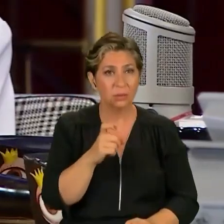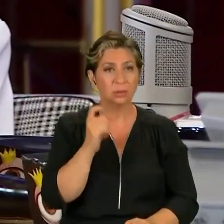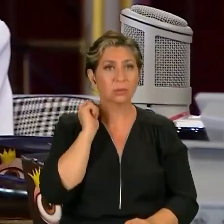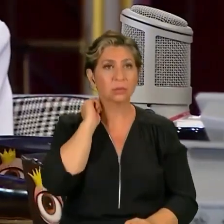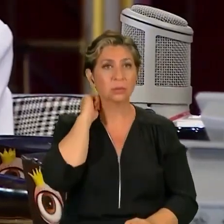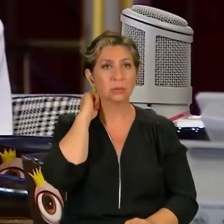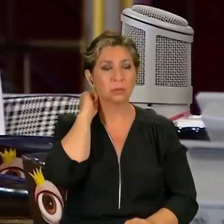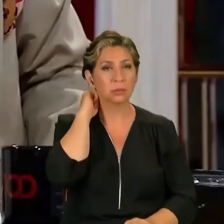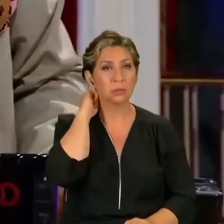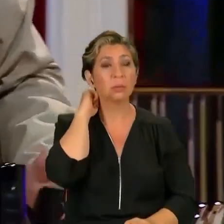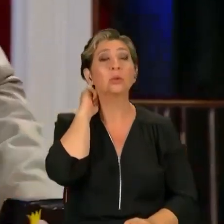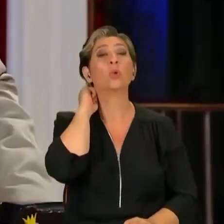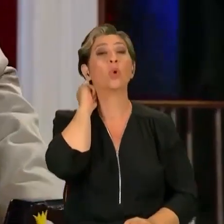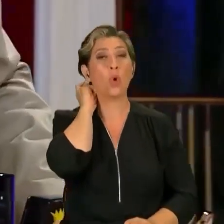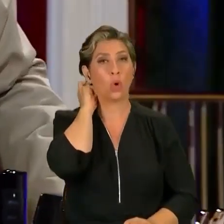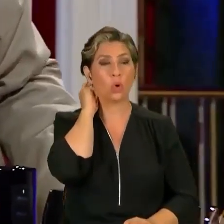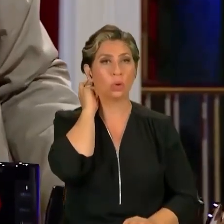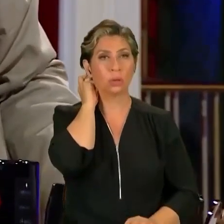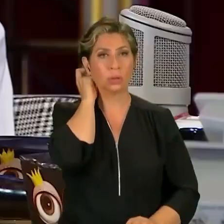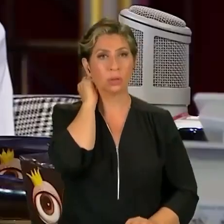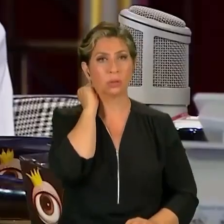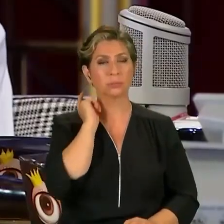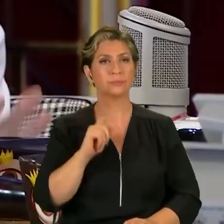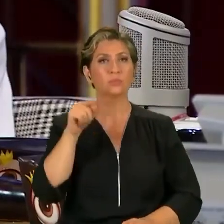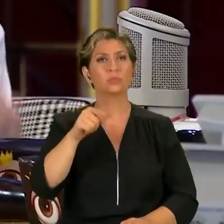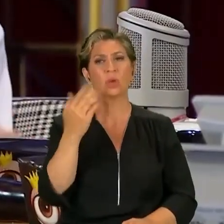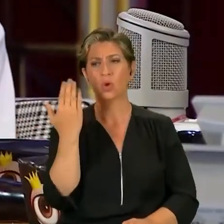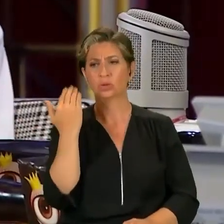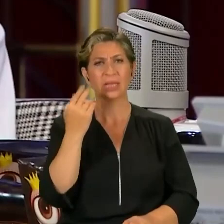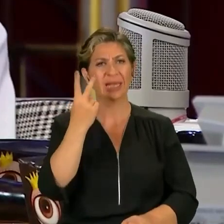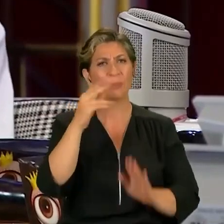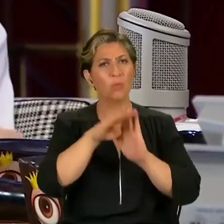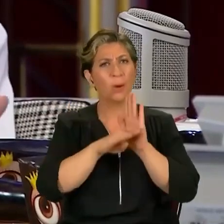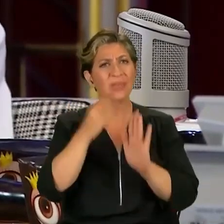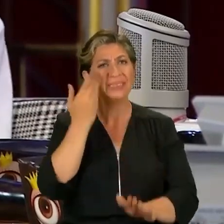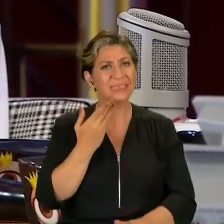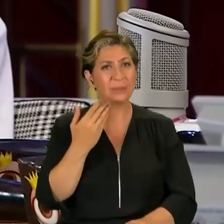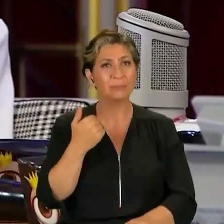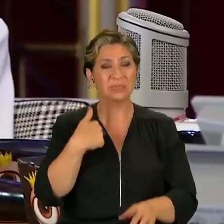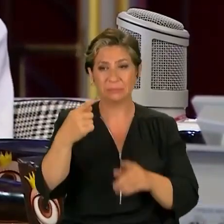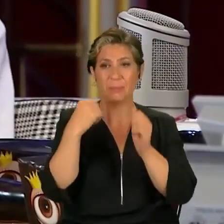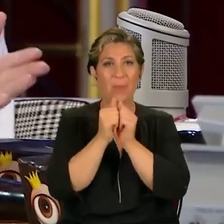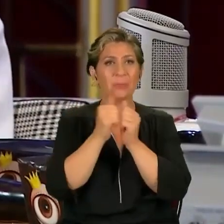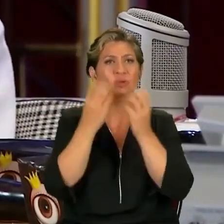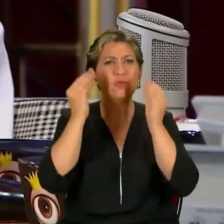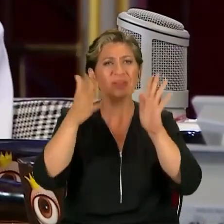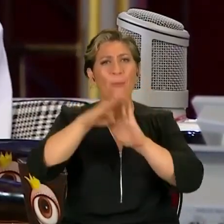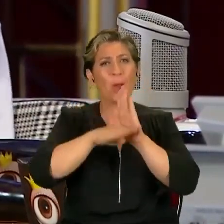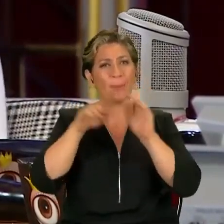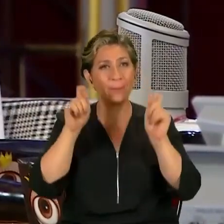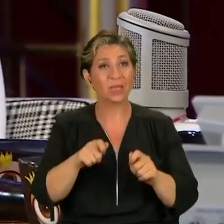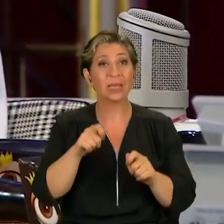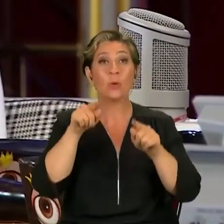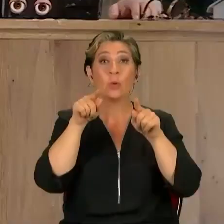durumu oldu mu sende? Hayır ama şöyle bir şey var. Bundan önceki iki programınızı izledim. Ya biz birlikte çok program yaptık, evet, çok işler aşkım.